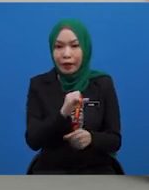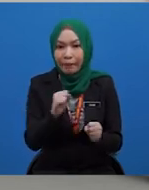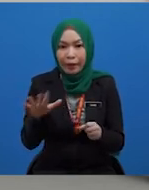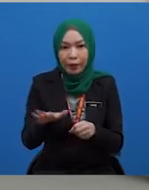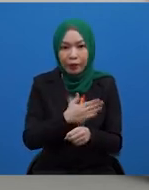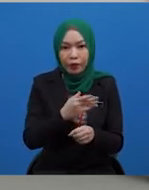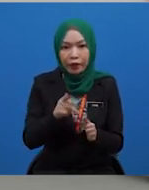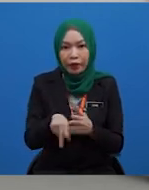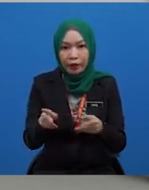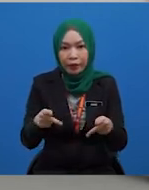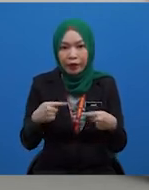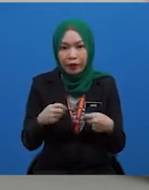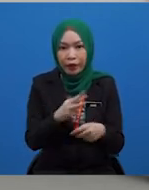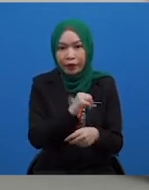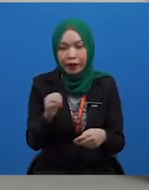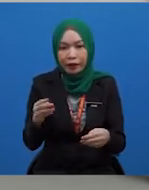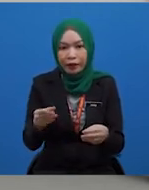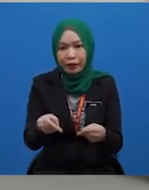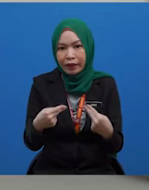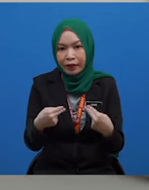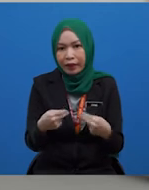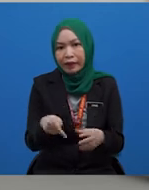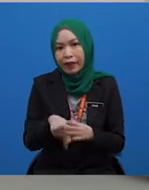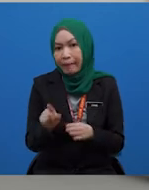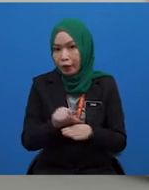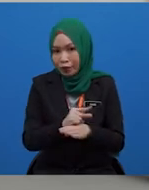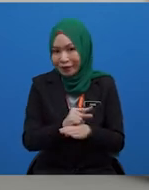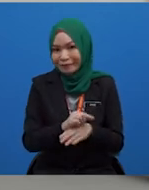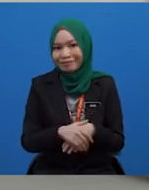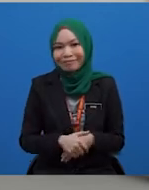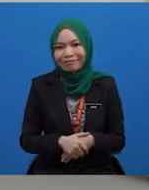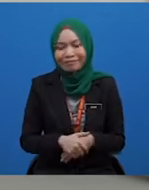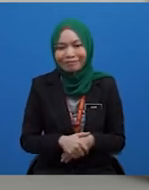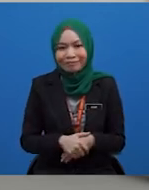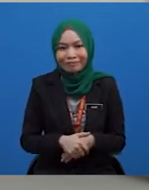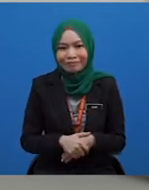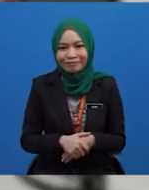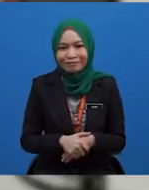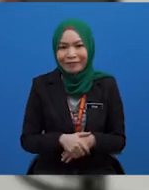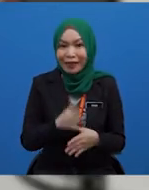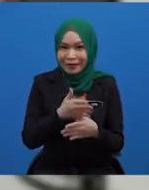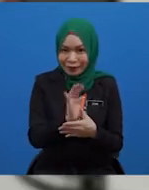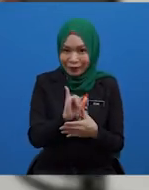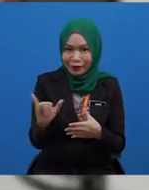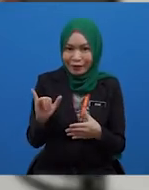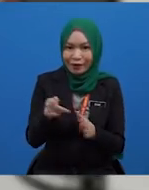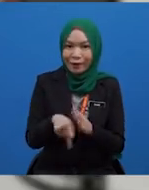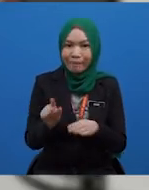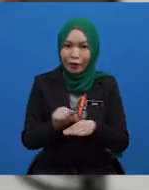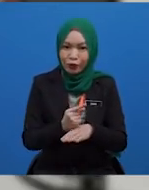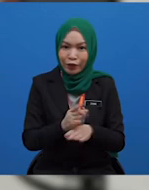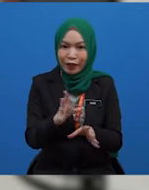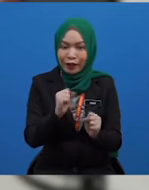ditawarkan oleh pemasar. Produk dapat memenuhi keperluan dan juga keperluan pengguna. Seterusnya,